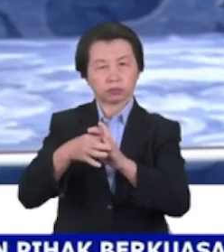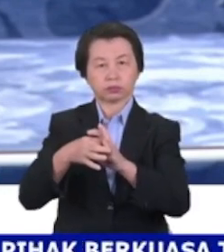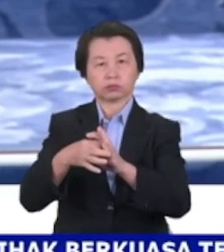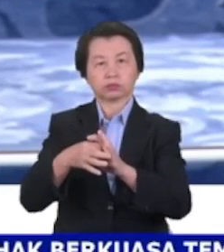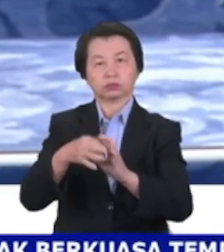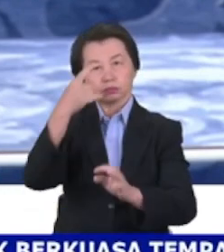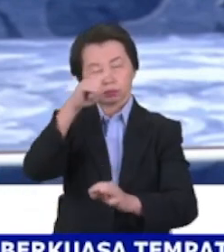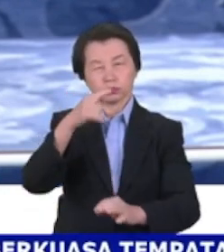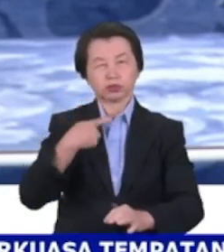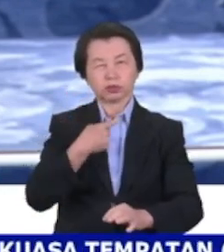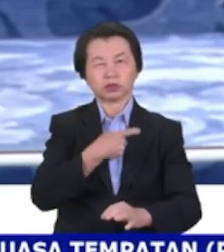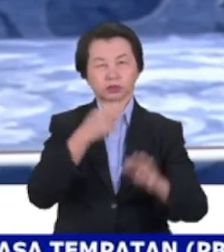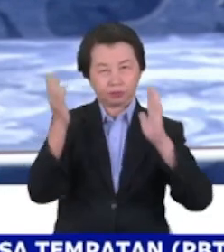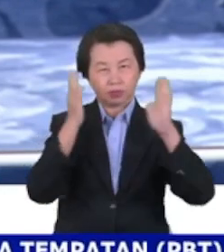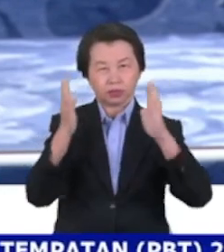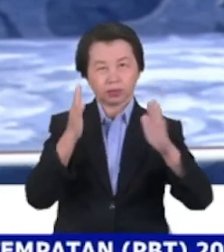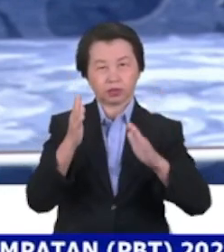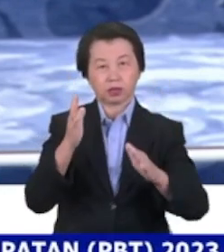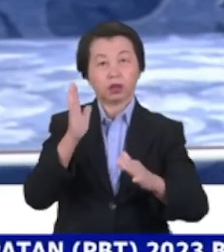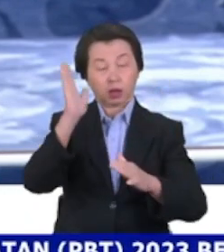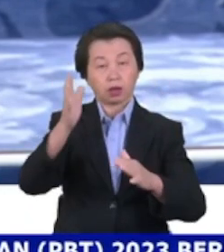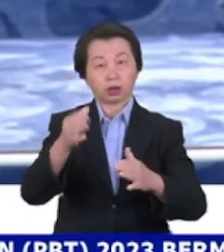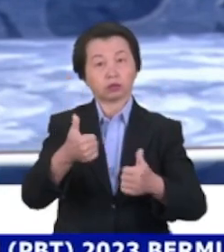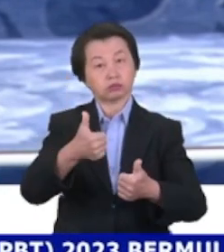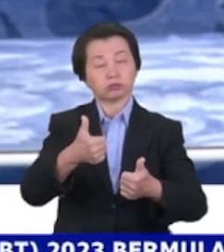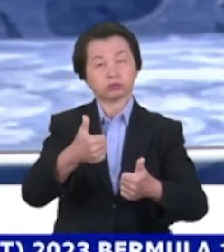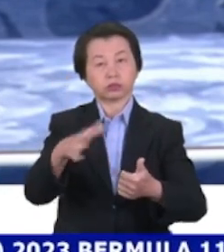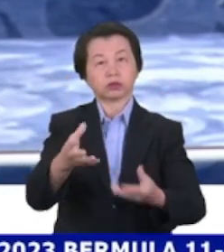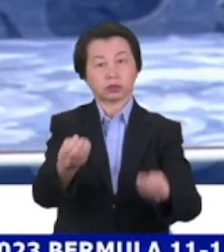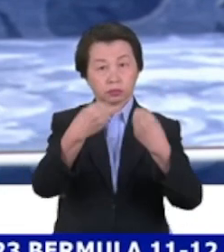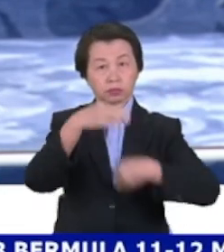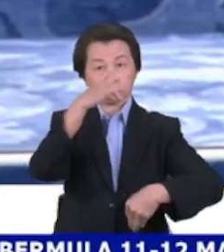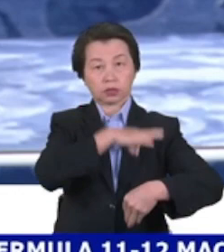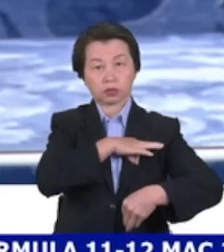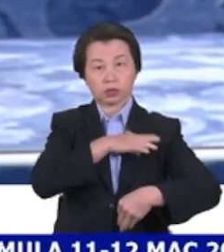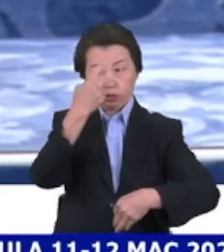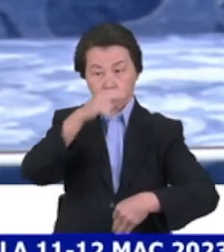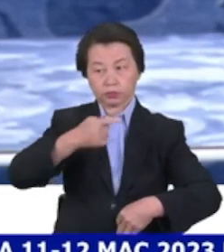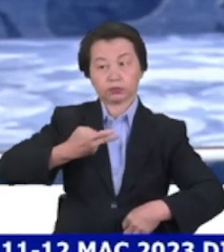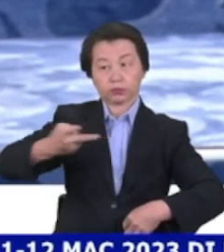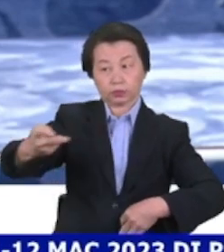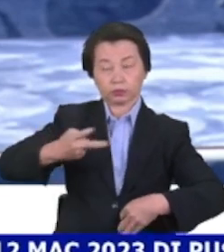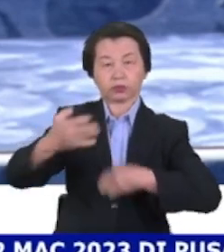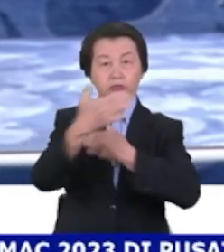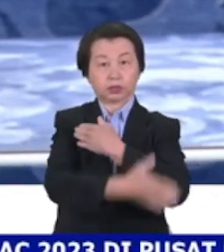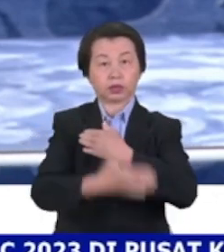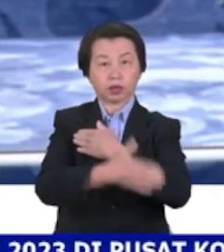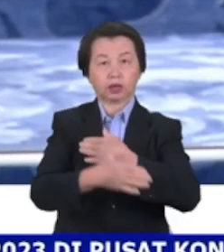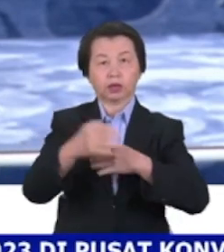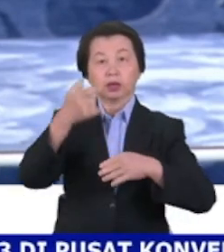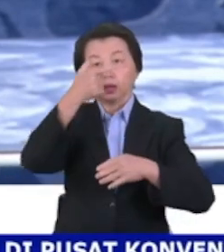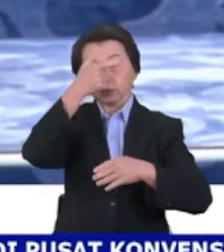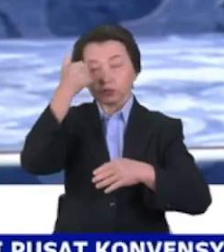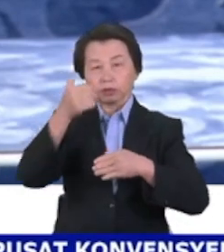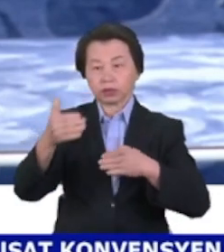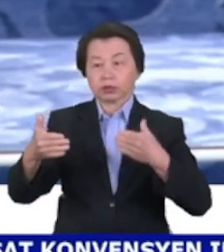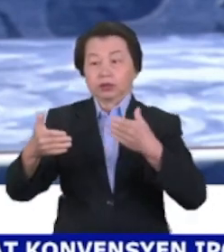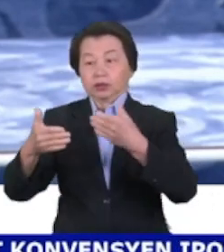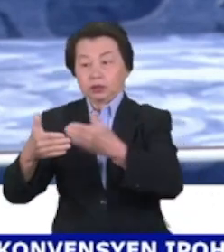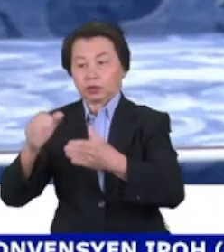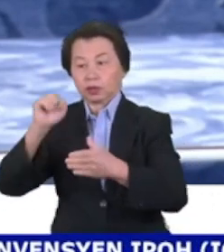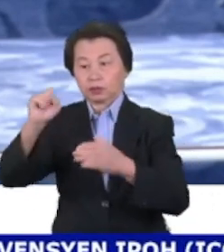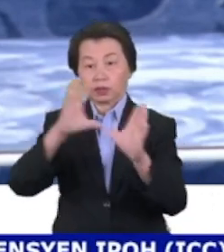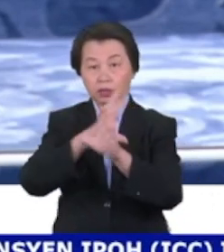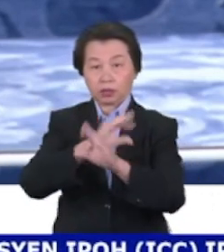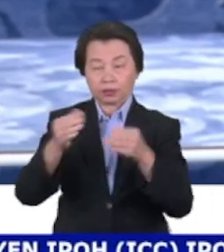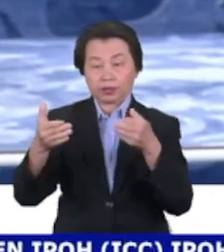ini, sinergi ini akan memberikan keberuntungan kepada kedua-dua negara. Tetapi oleh kerana kedekatan Sabah Sarawak itu